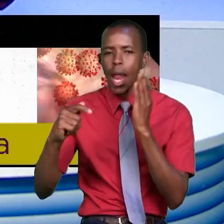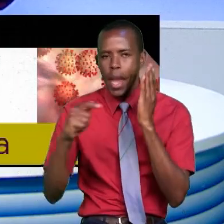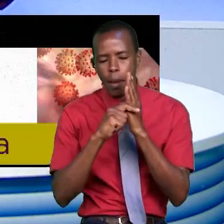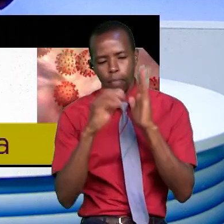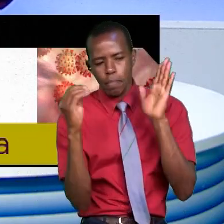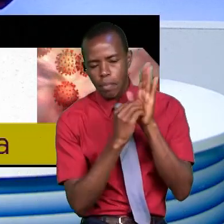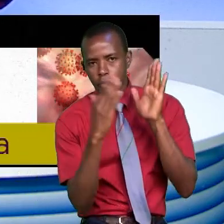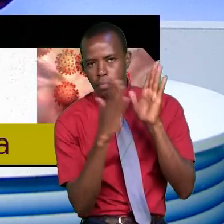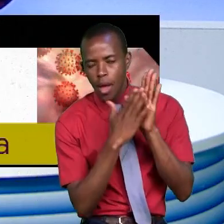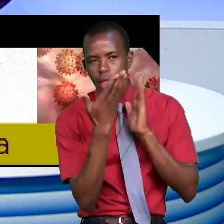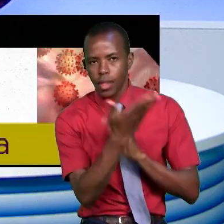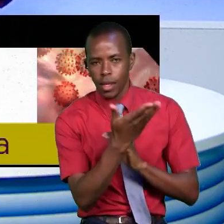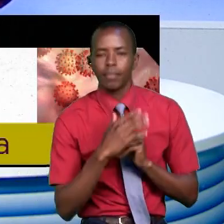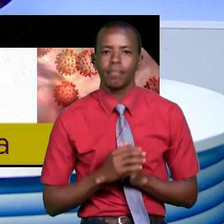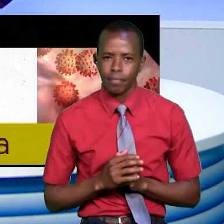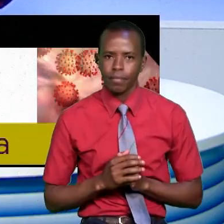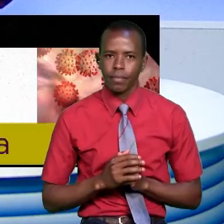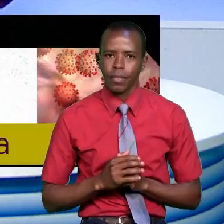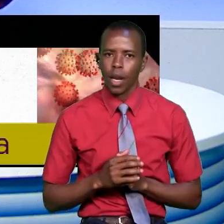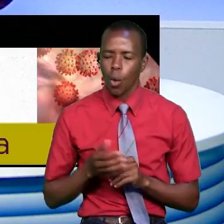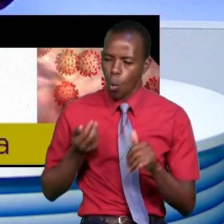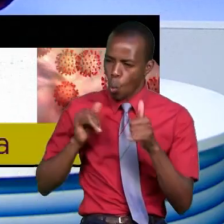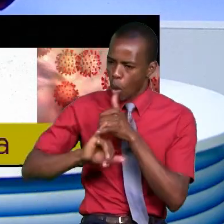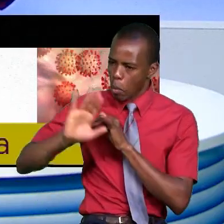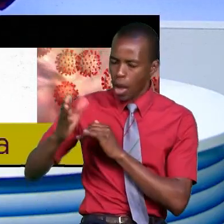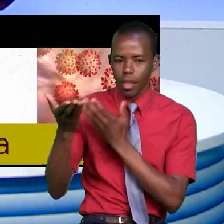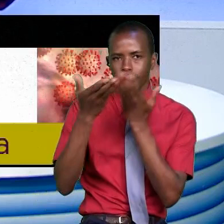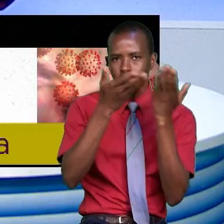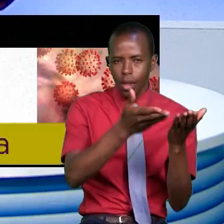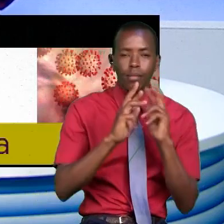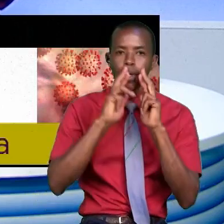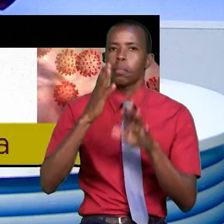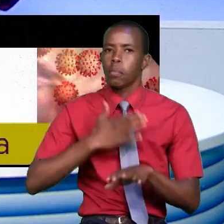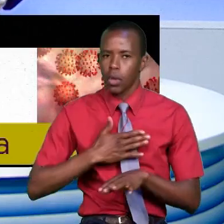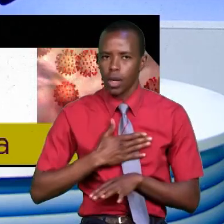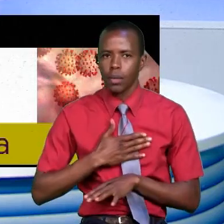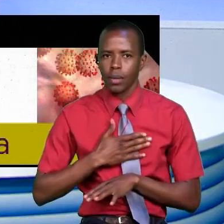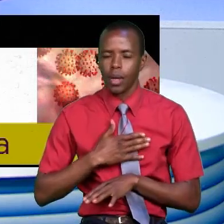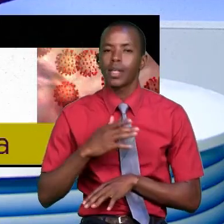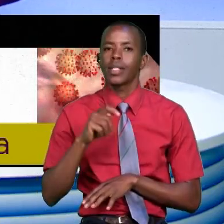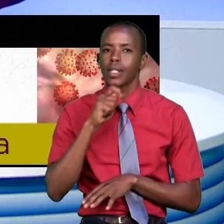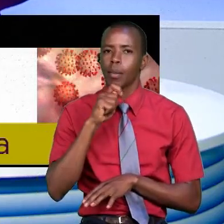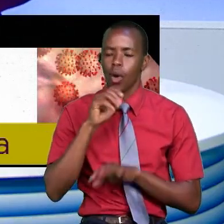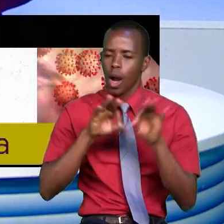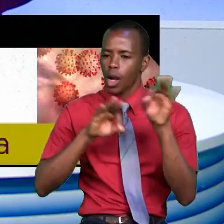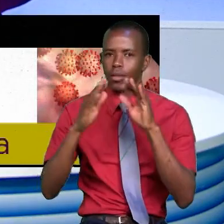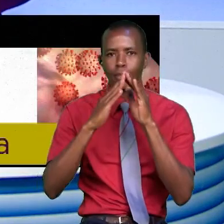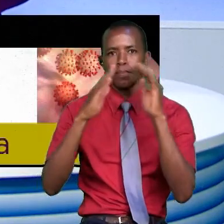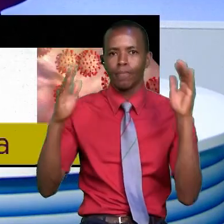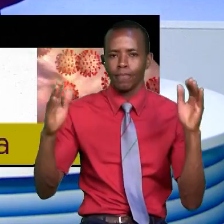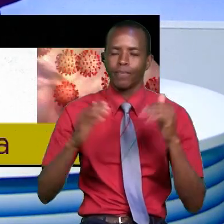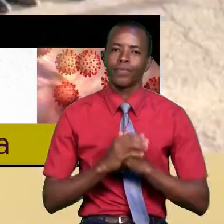jina lake eneo la Ouagadougou mbele ya mjane wake Mariam. Mwanahabari wetu mwenza Saza Munga anatusimulia